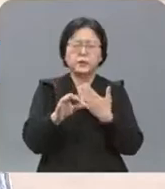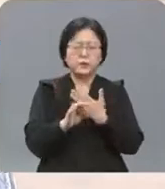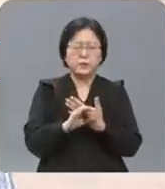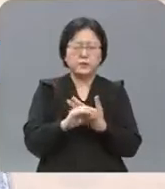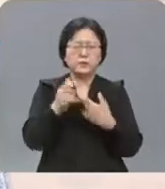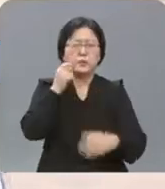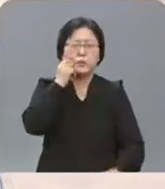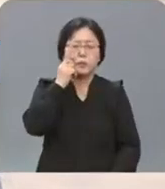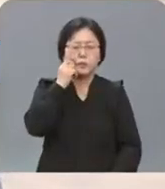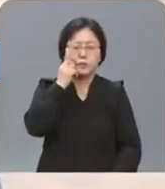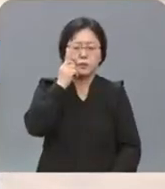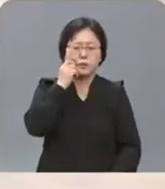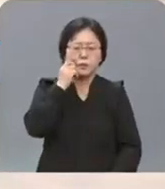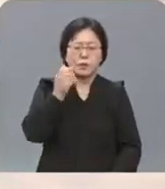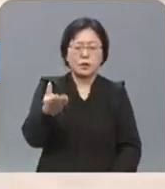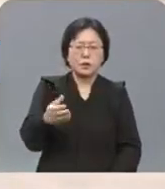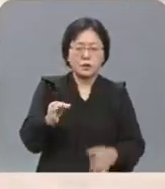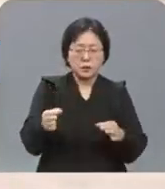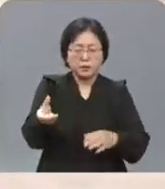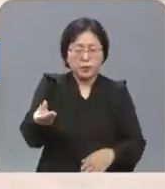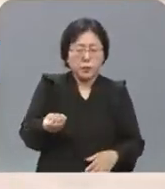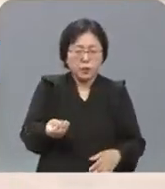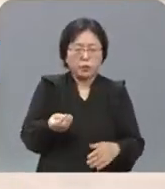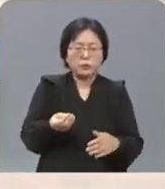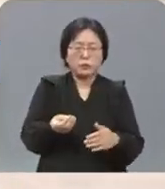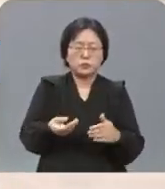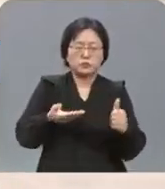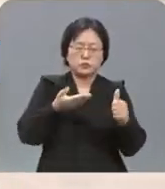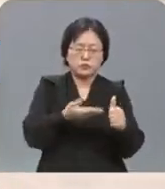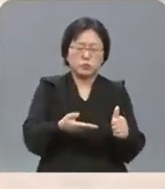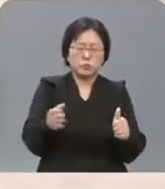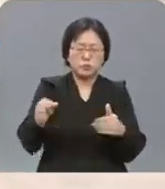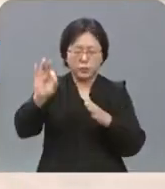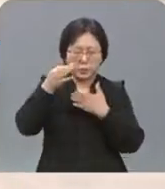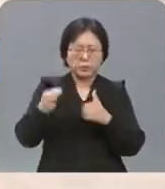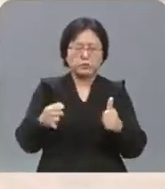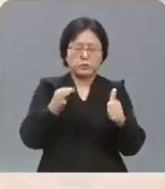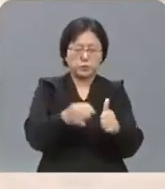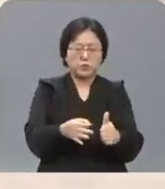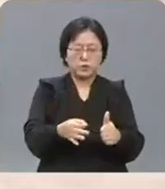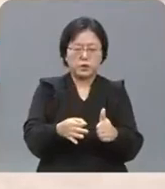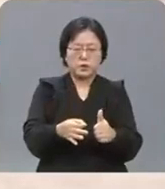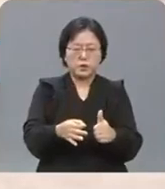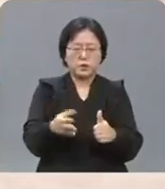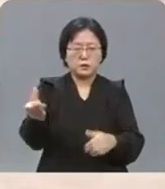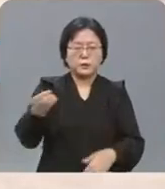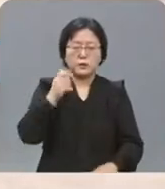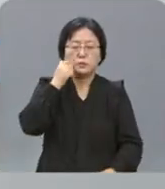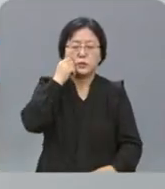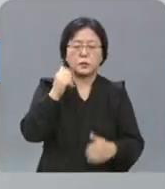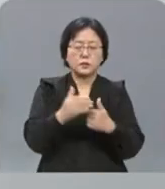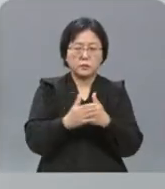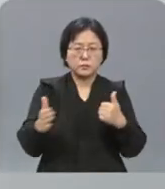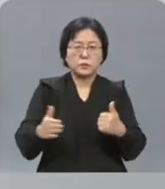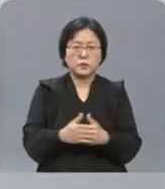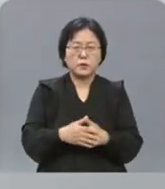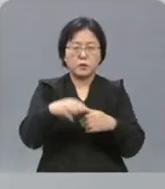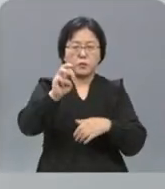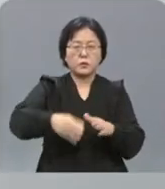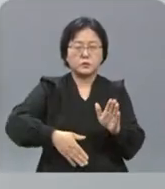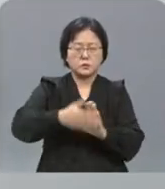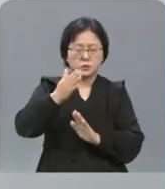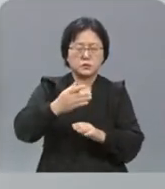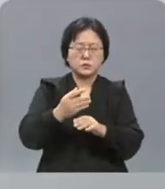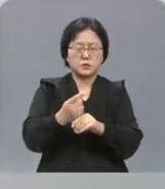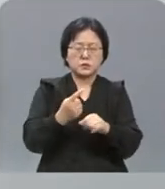못하겠다. 대출해서 막고 급여 주고 하다가 이제 금융권도 막혀버리니까. 광주시는